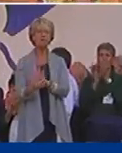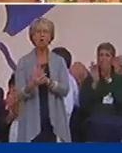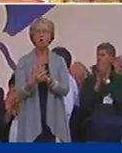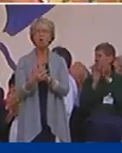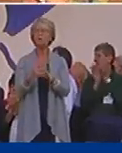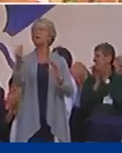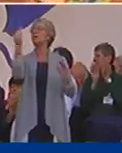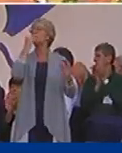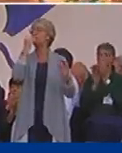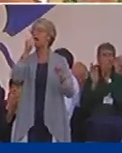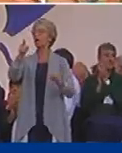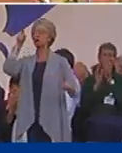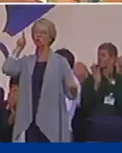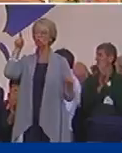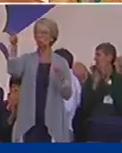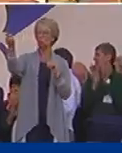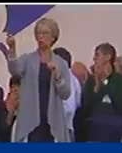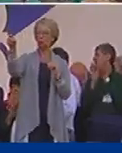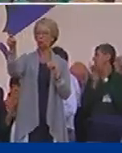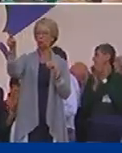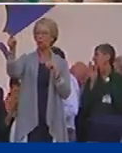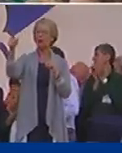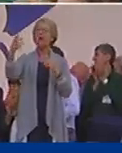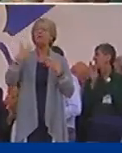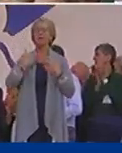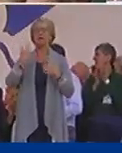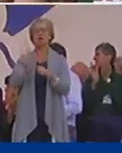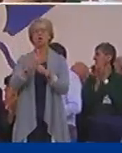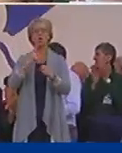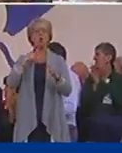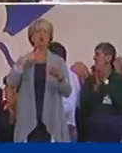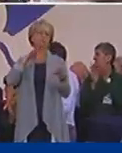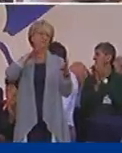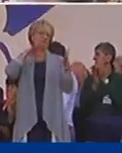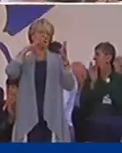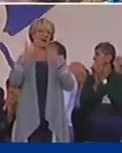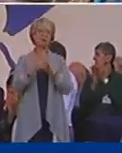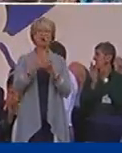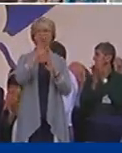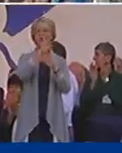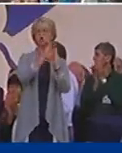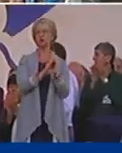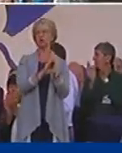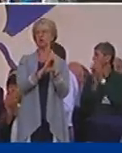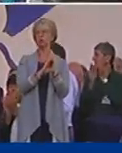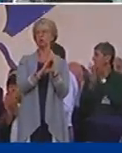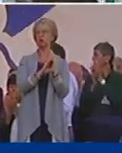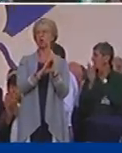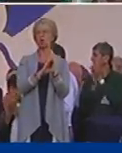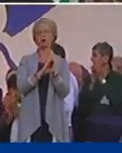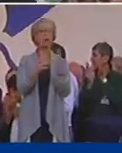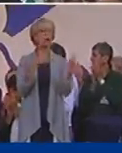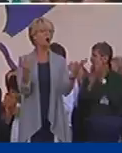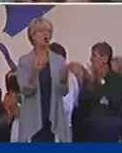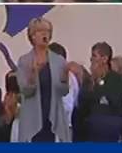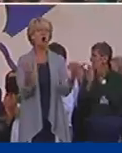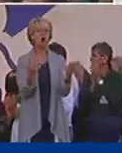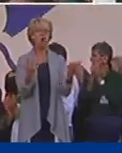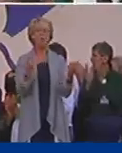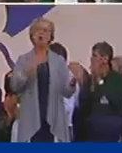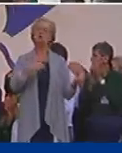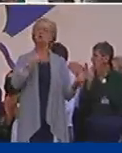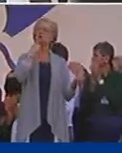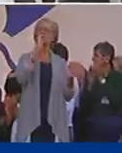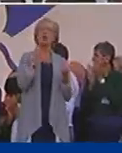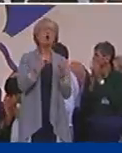mangi perché noi la ricambieremo la Costituzione. Ma come? Oggi vi dico